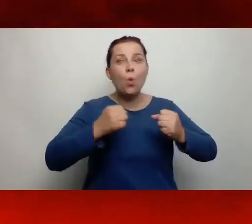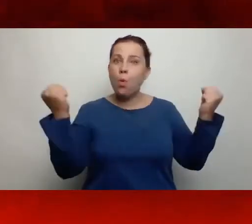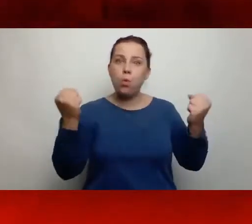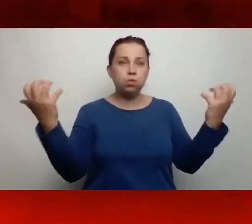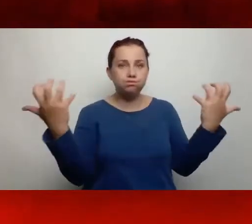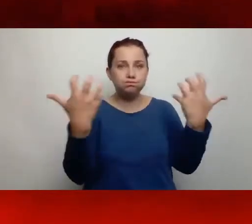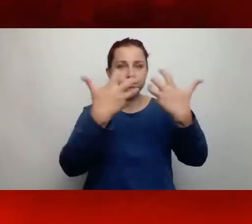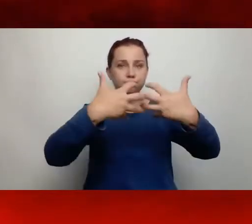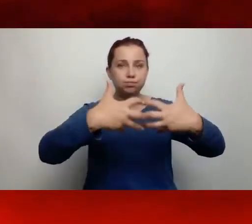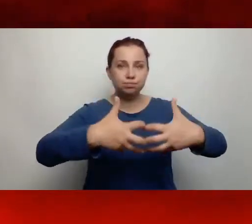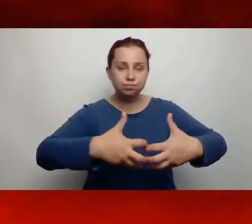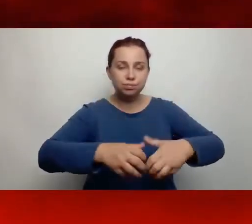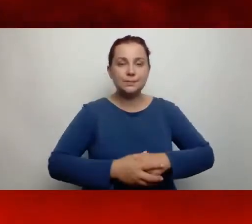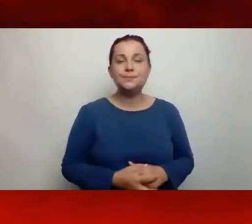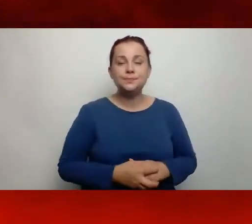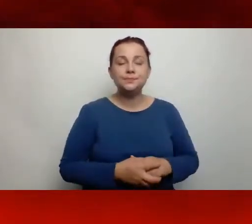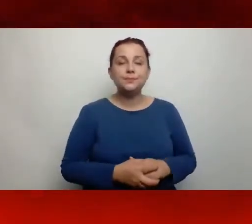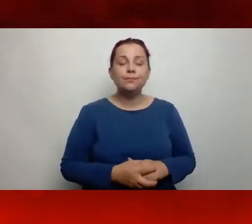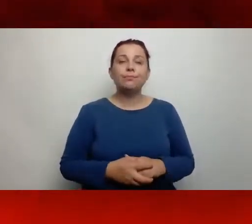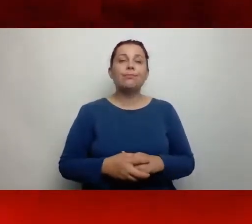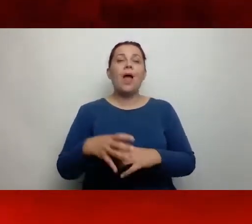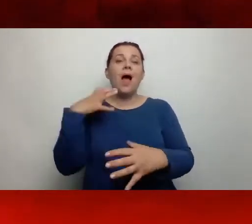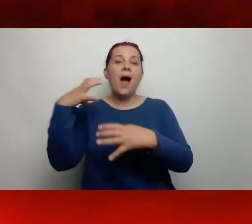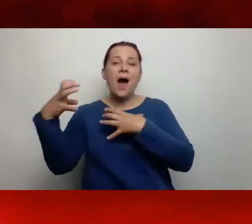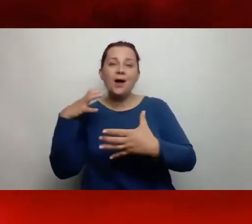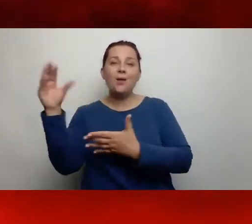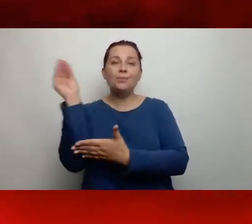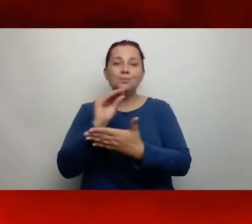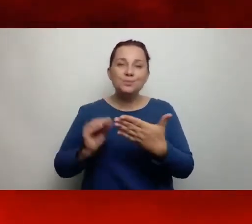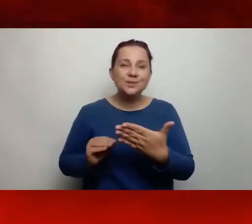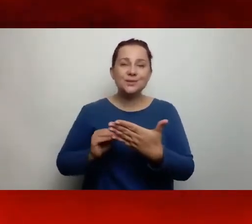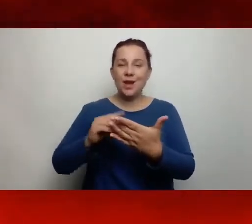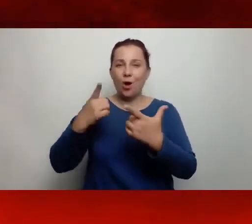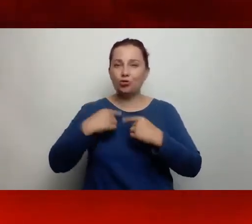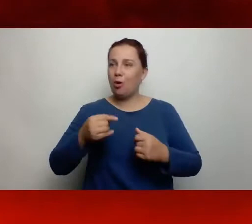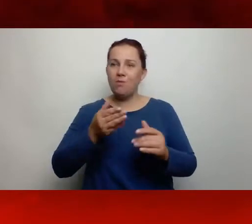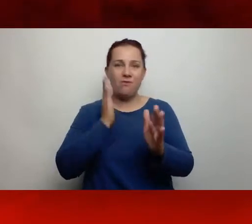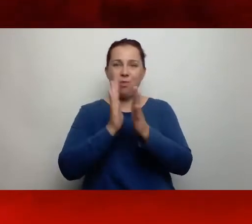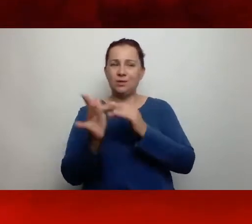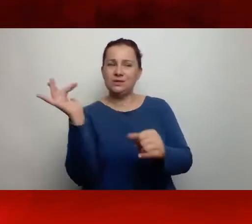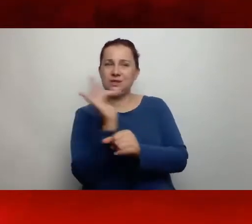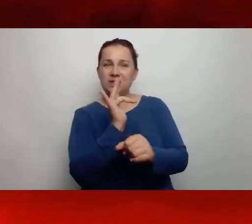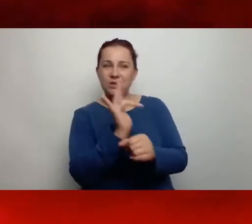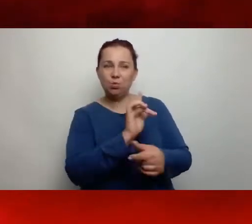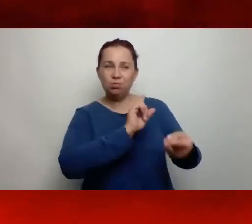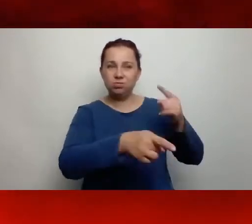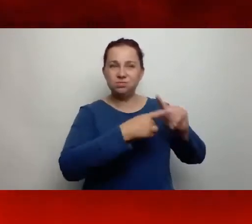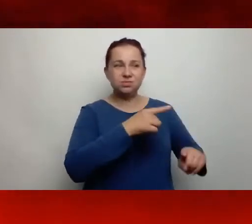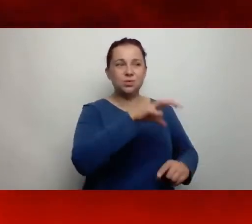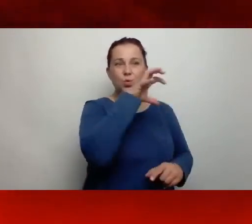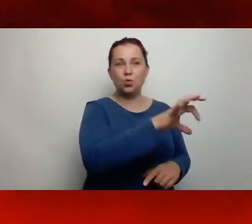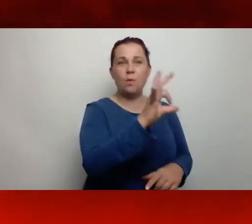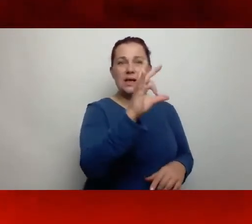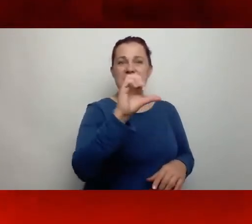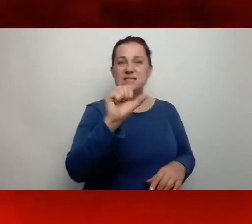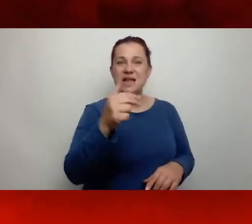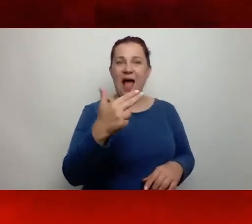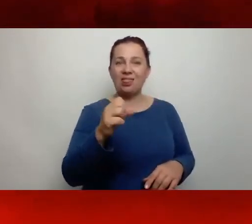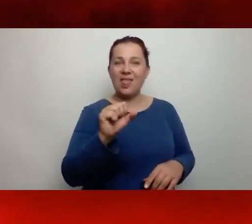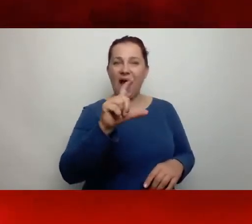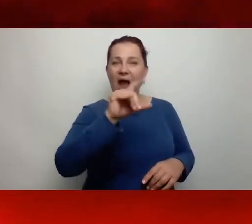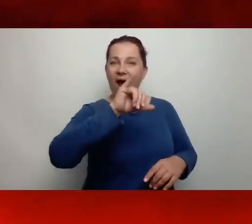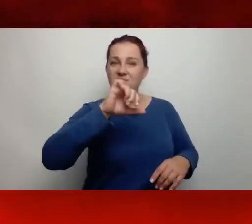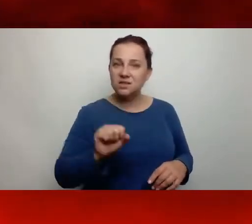zazębiać. Literaci, artyści, pisarze zaczynają wprost krytykować obóz władzy, obóz sanacyjny. Zaczynają coraz